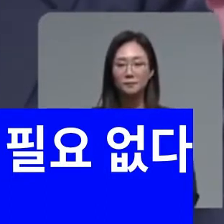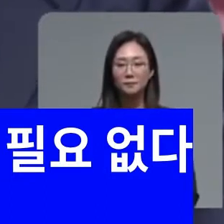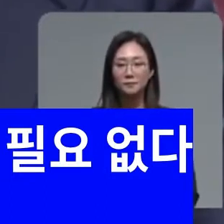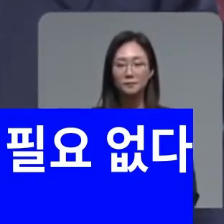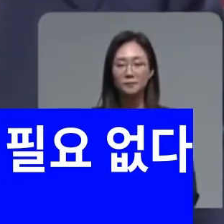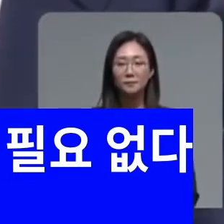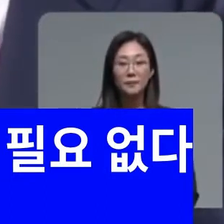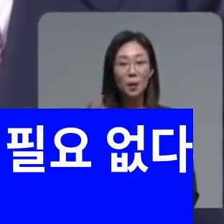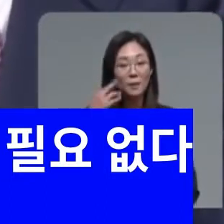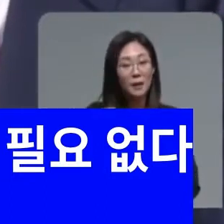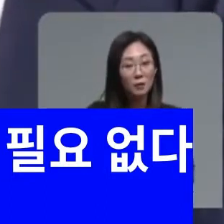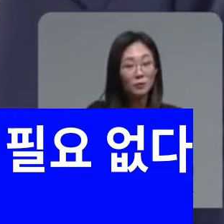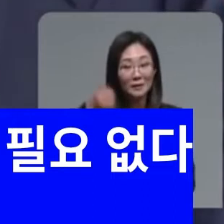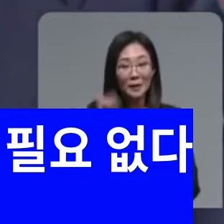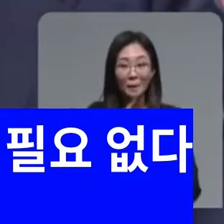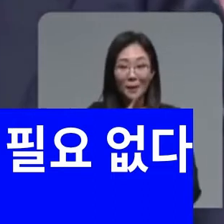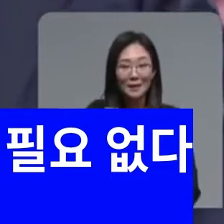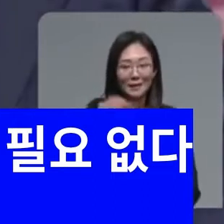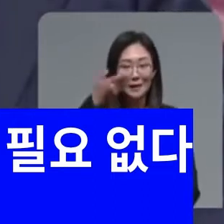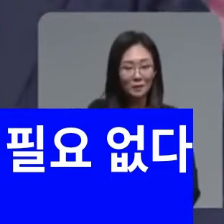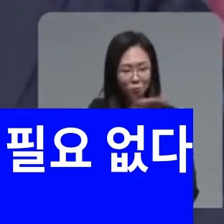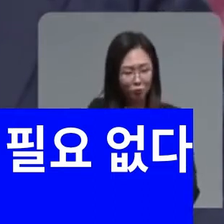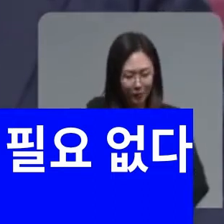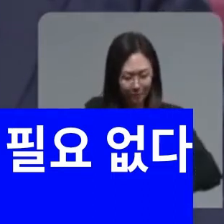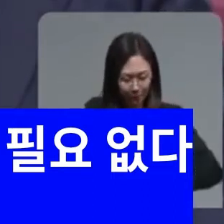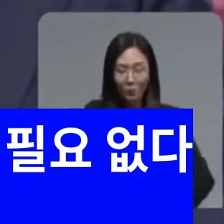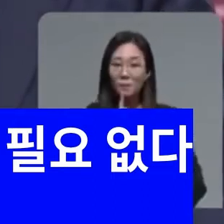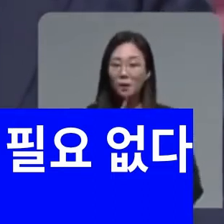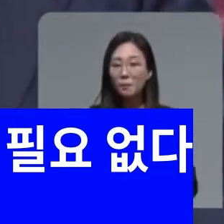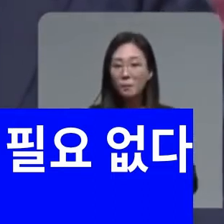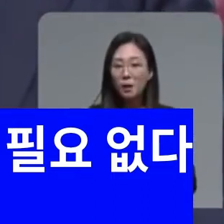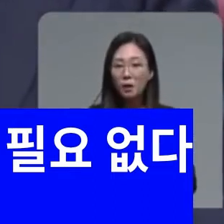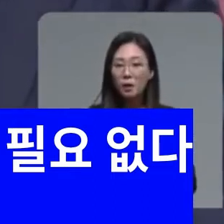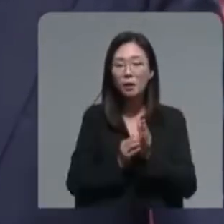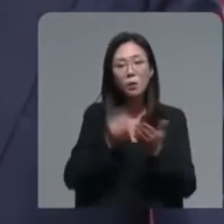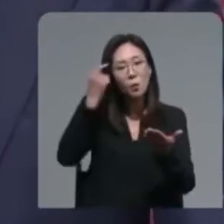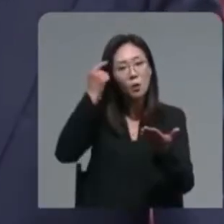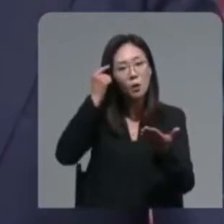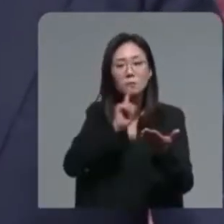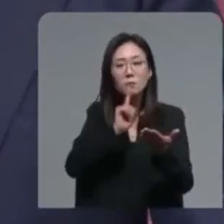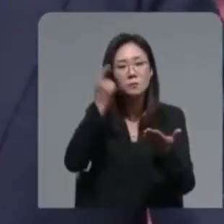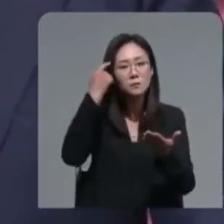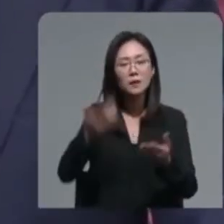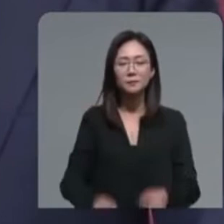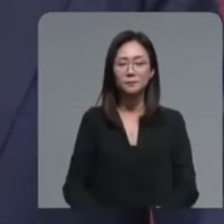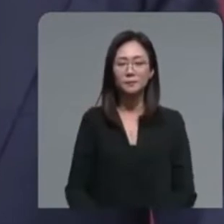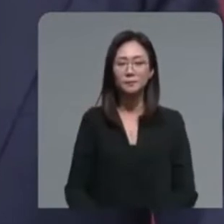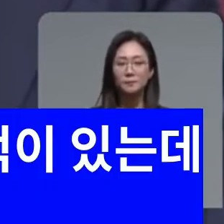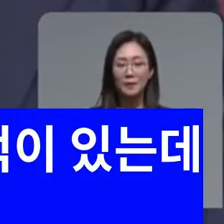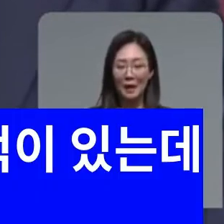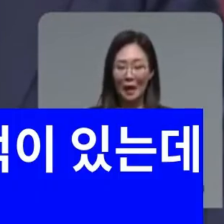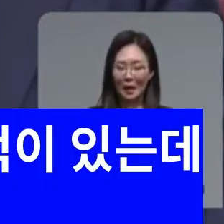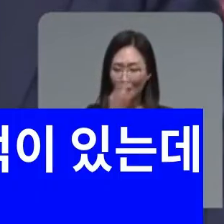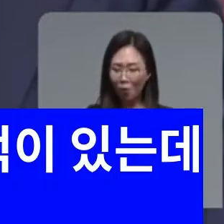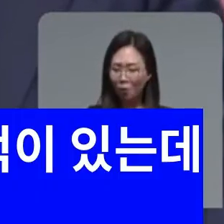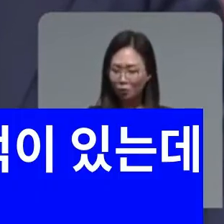전 주한미군 사령관도 추가 사드 필요 없다 이렇게 말을 했는데 왜 그 말씀을 계속해서 그거는 제가 보기에 잘못 알고 계십니다. 안보